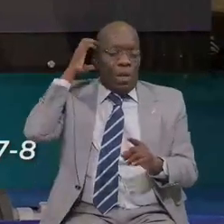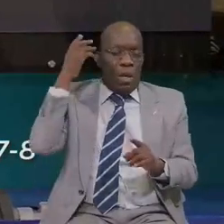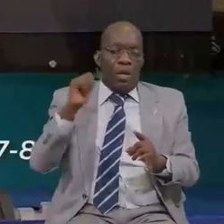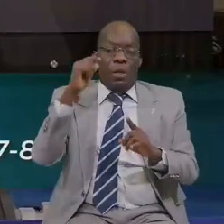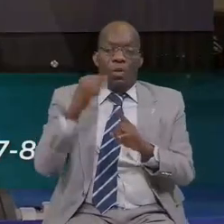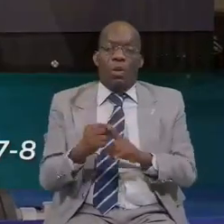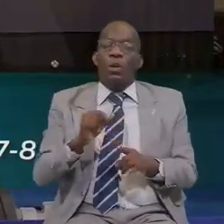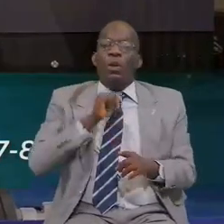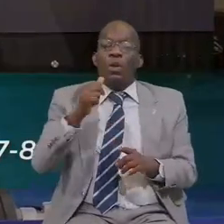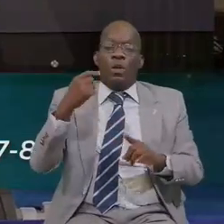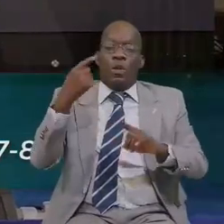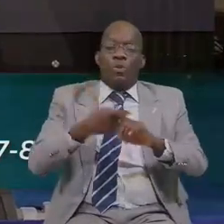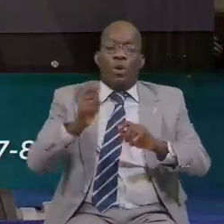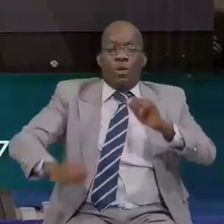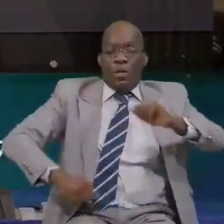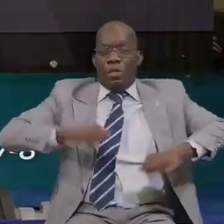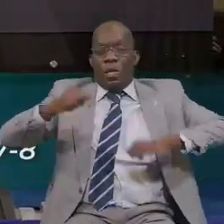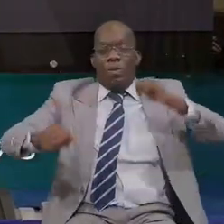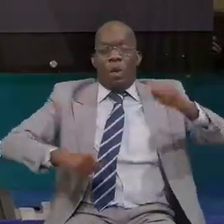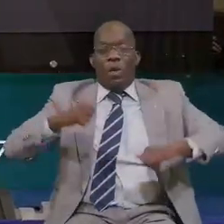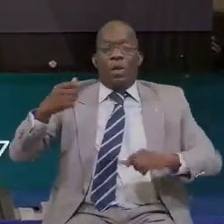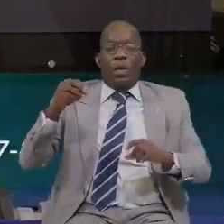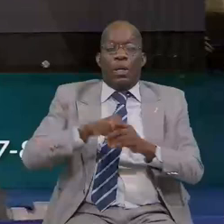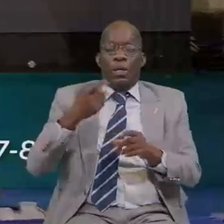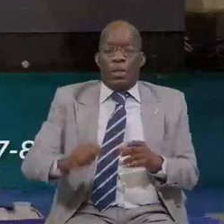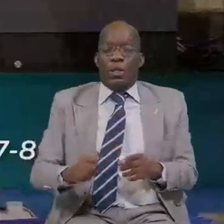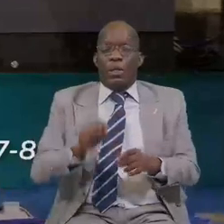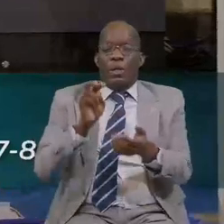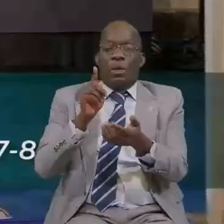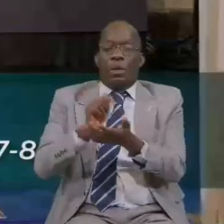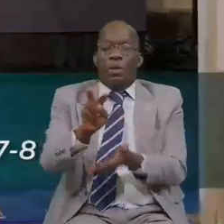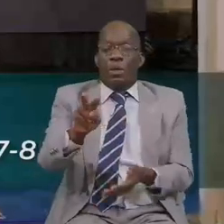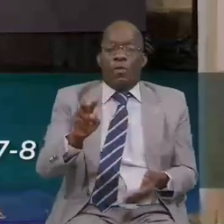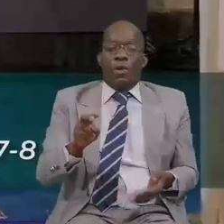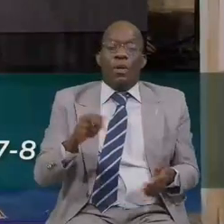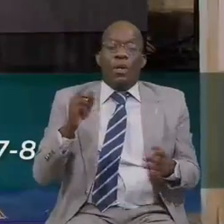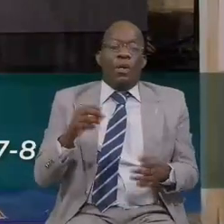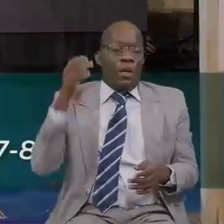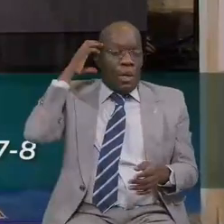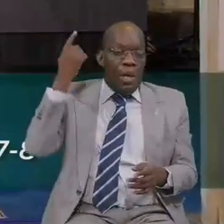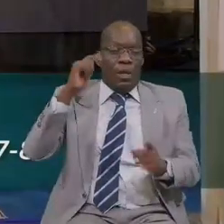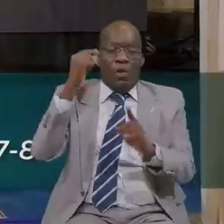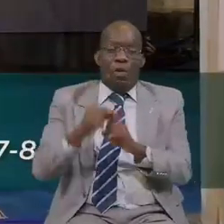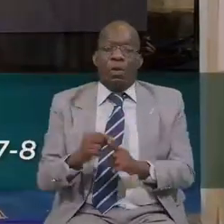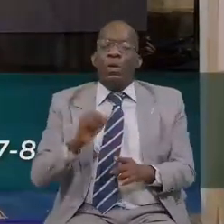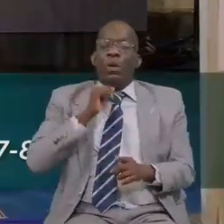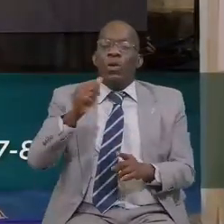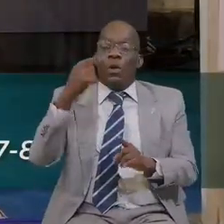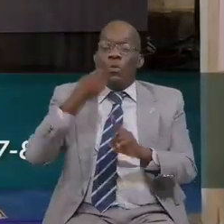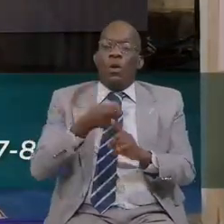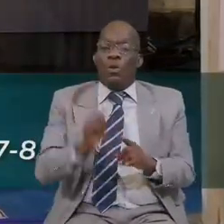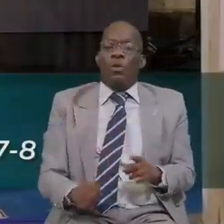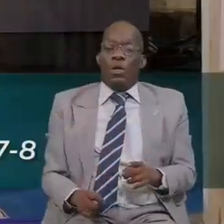pas du film que tu suis à la télévision, tu écouteras la parole,